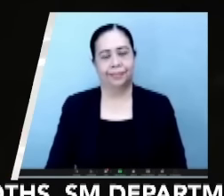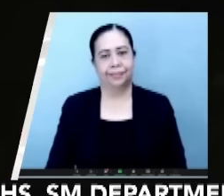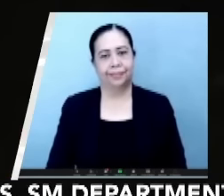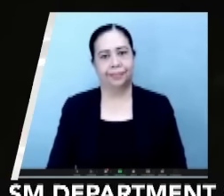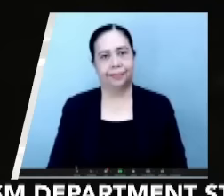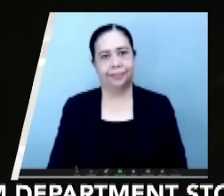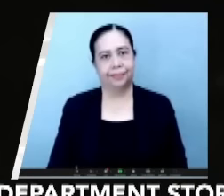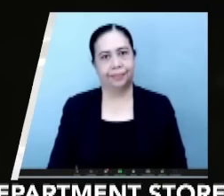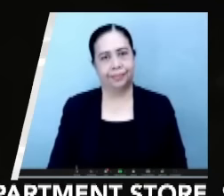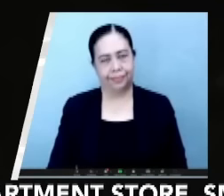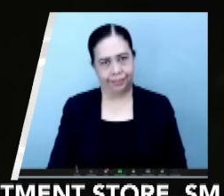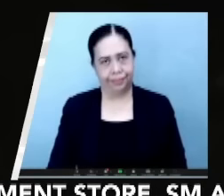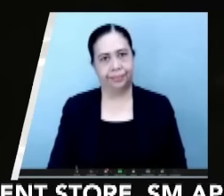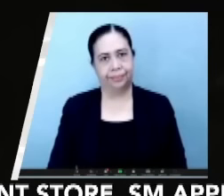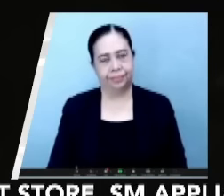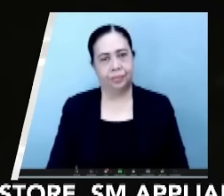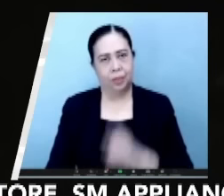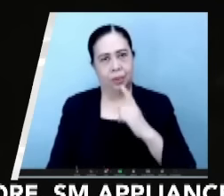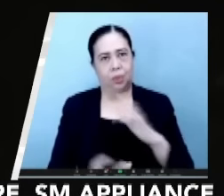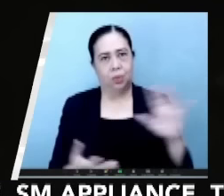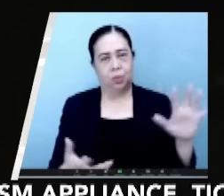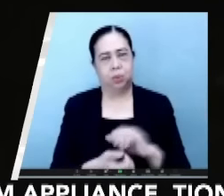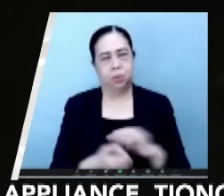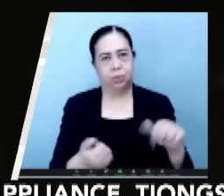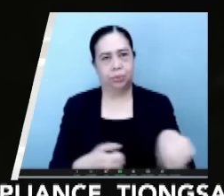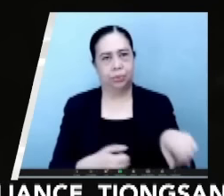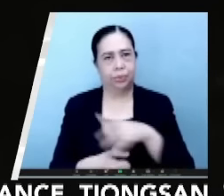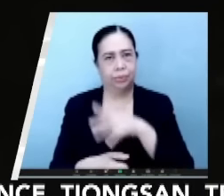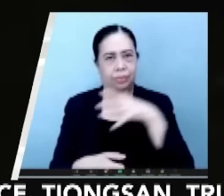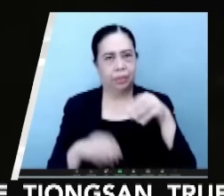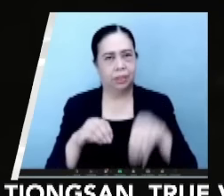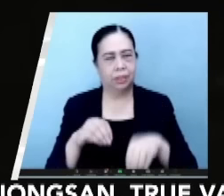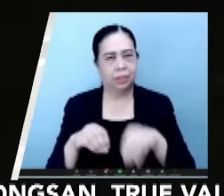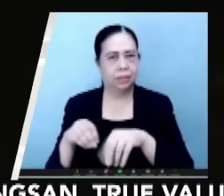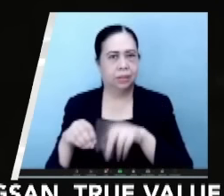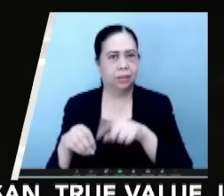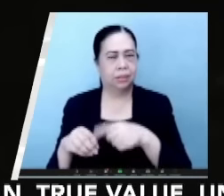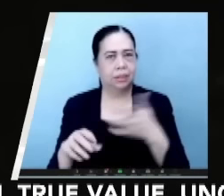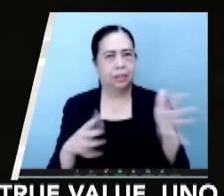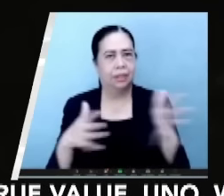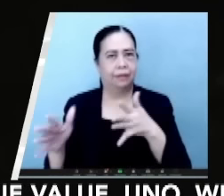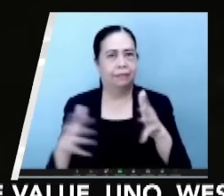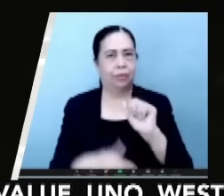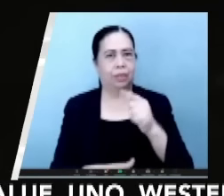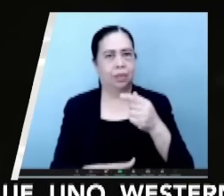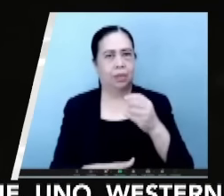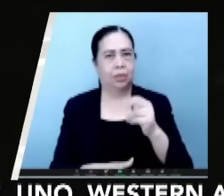May malaking pinsala sa ilang sakahan ang iniwan ng Bagyong Aghon dito sa Batangas.